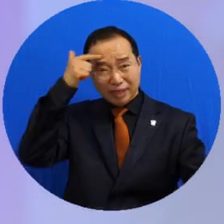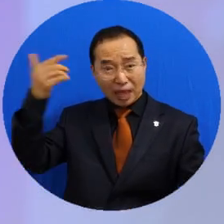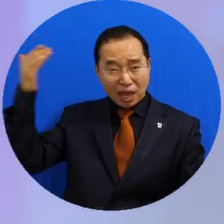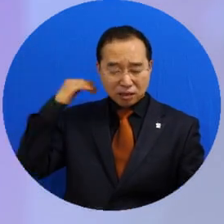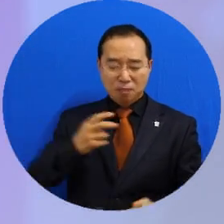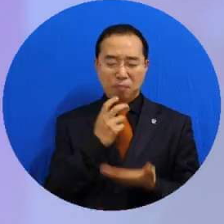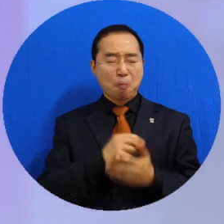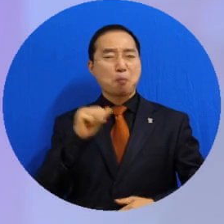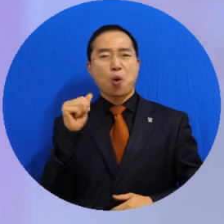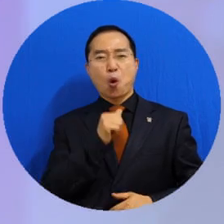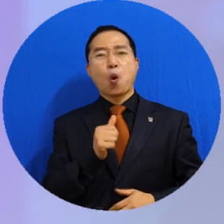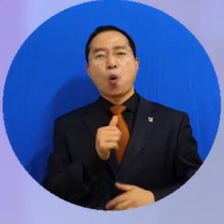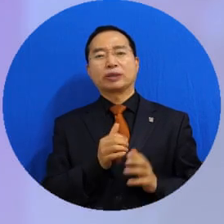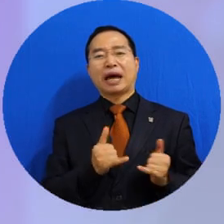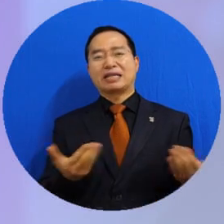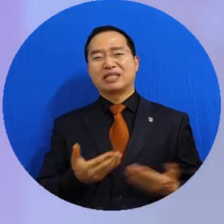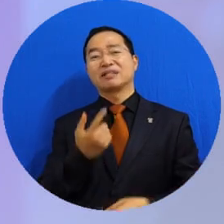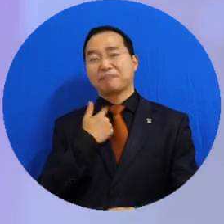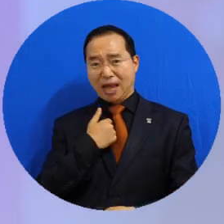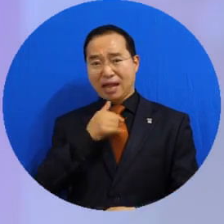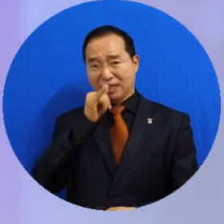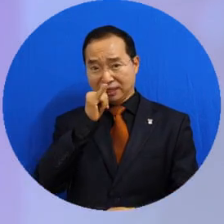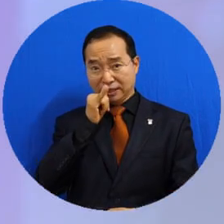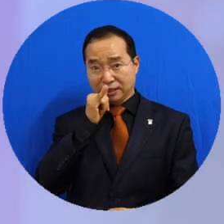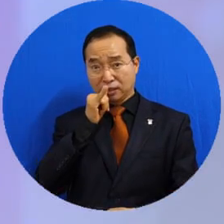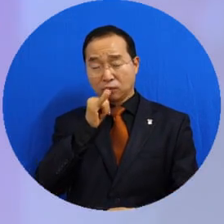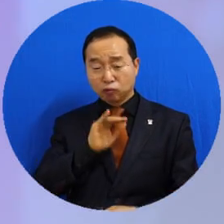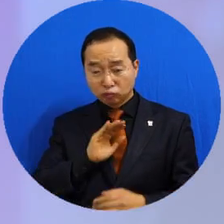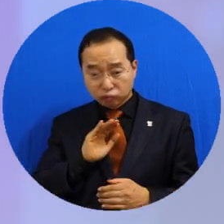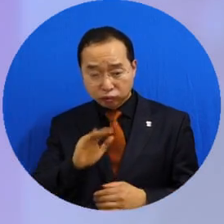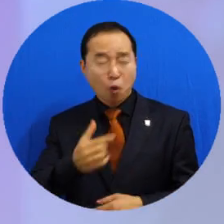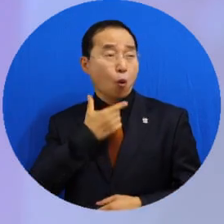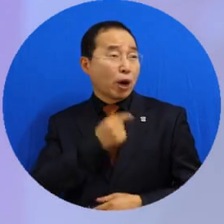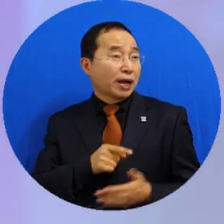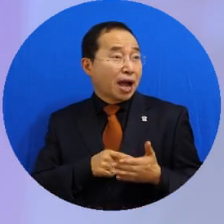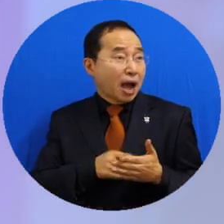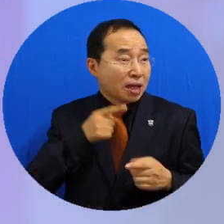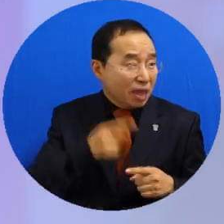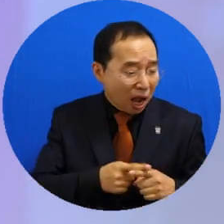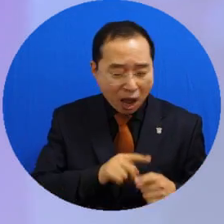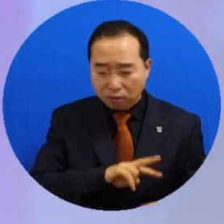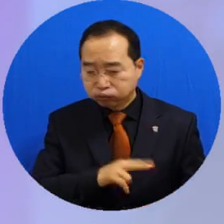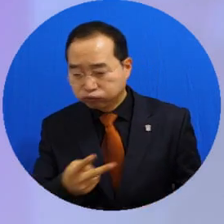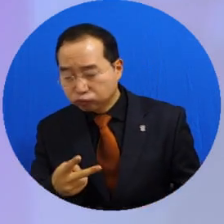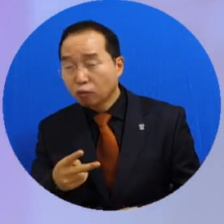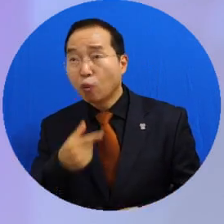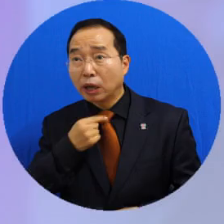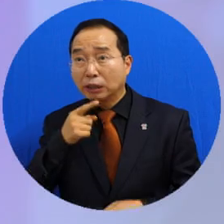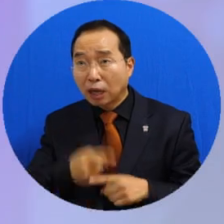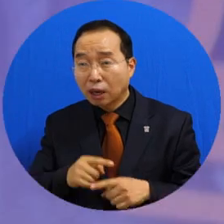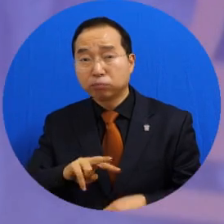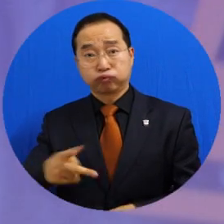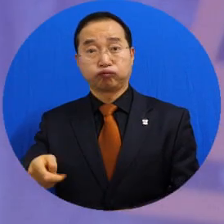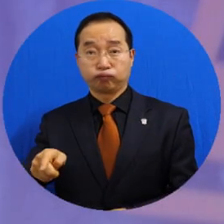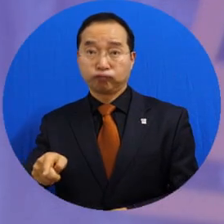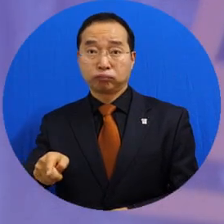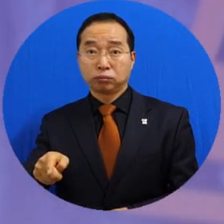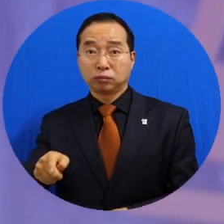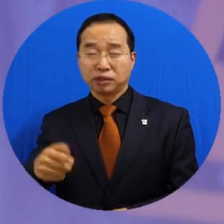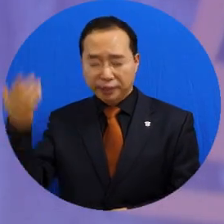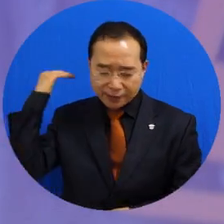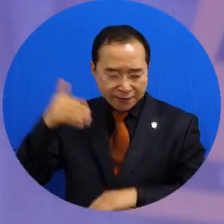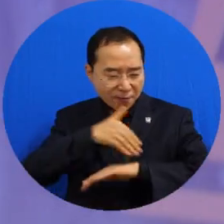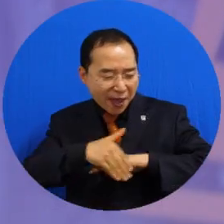변호사 직업을 포함해서 사실 제가 원하던 여러 다른 플랜들이 있었어요. 근데 그런